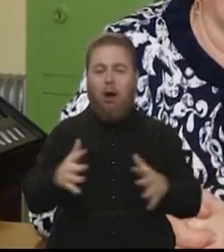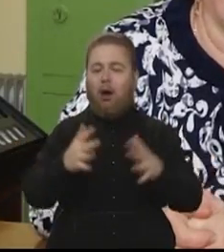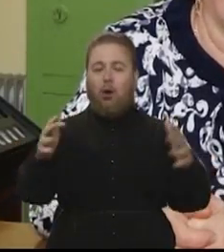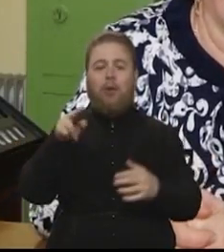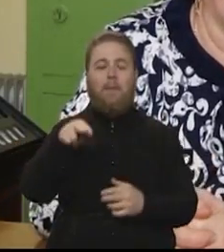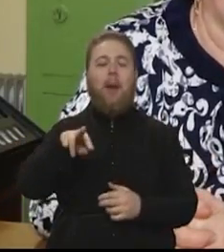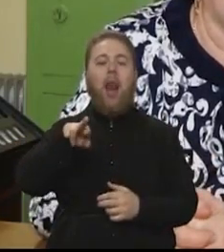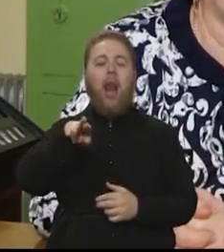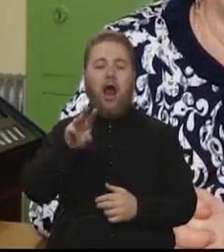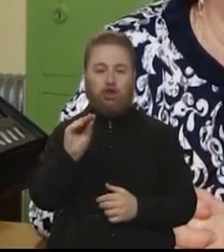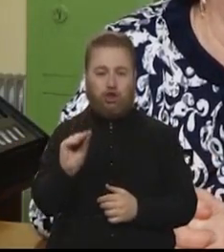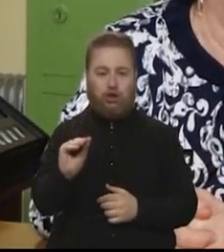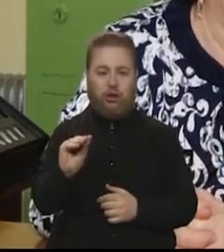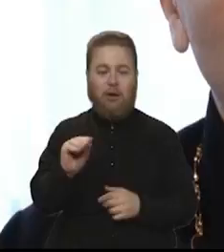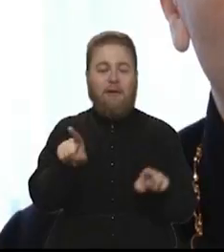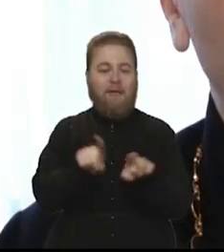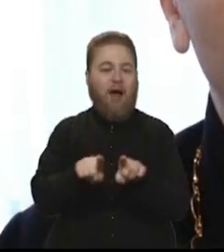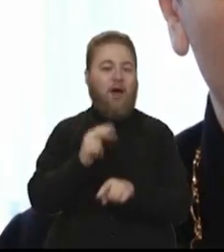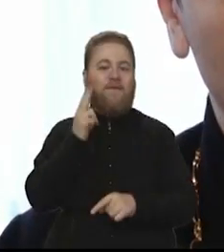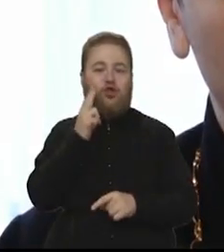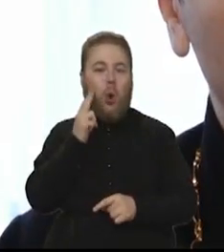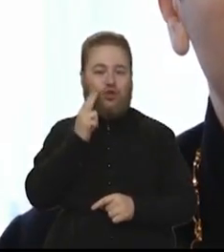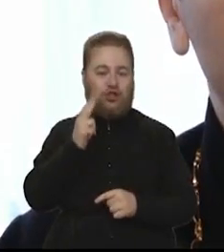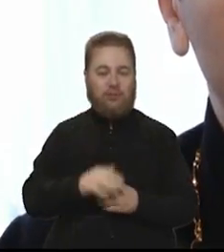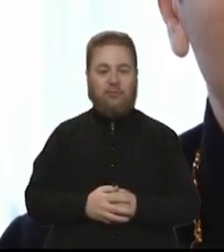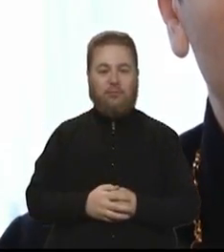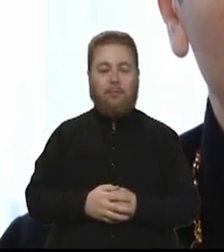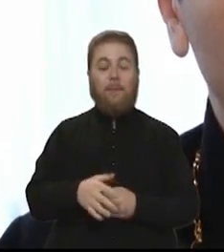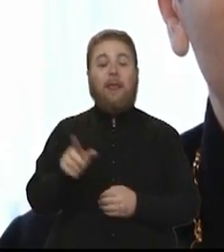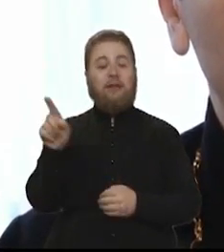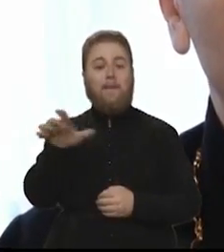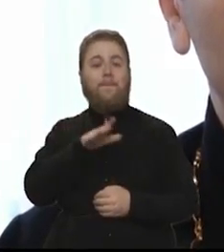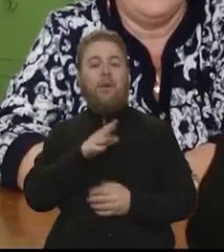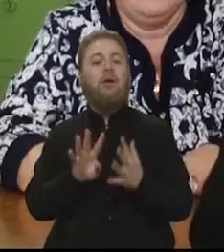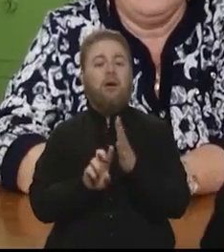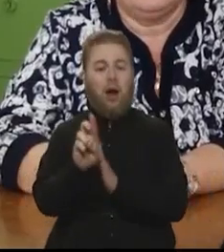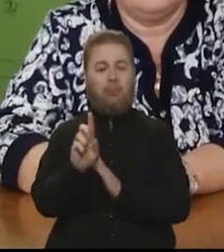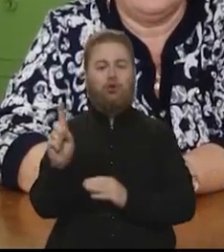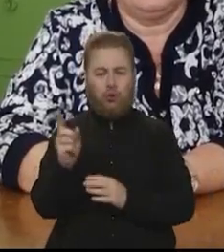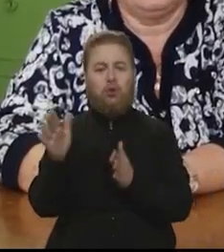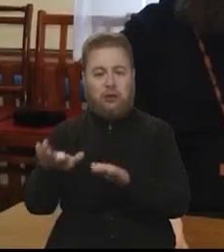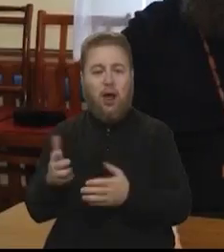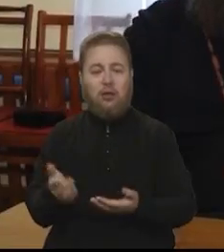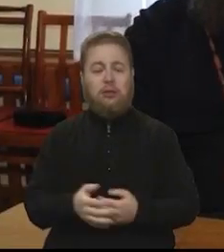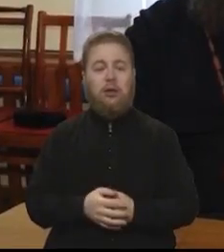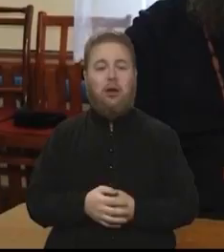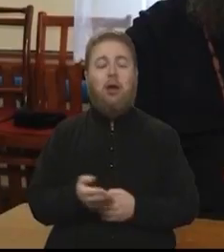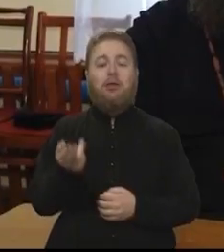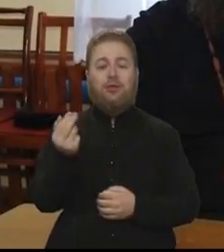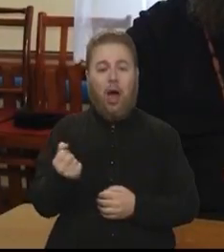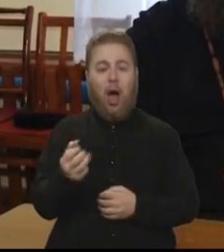пляж, как в Сочи. Куриной был храм, там что-то осталось этим, да? Да, от